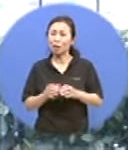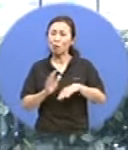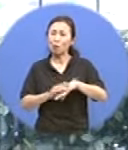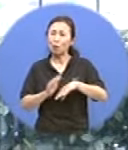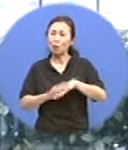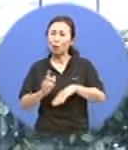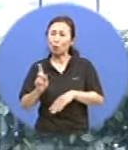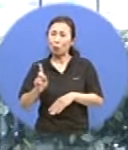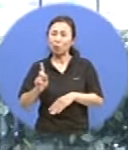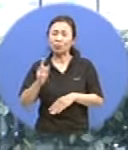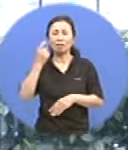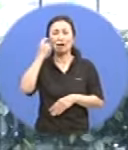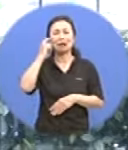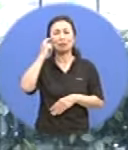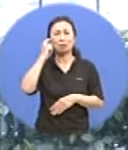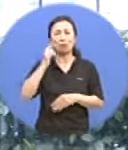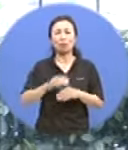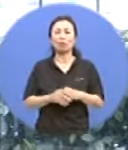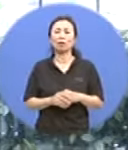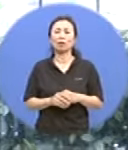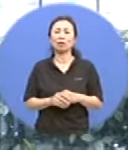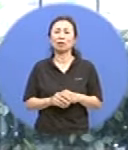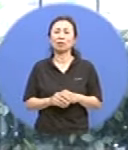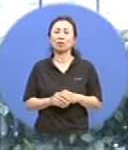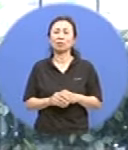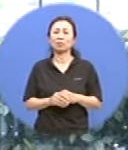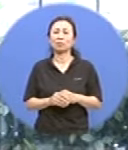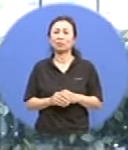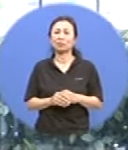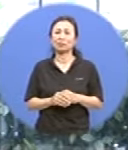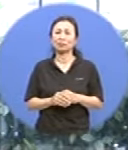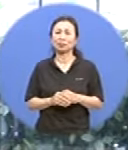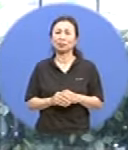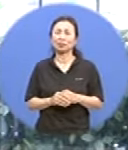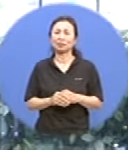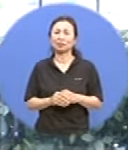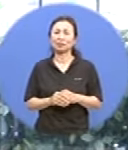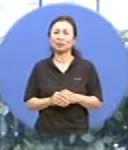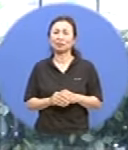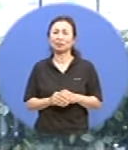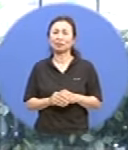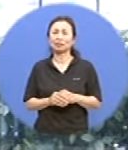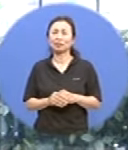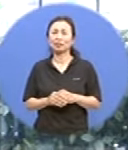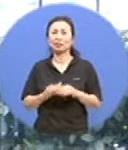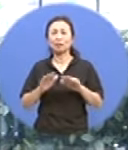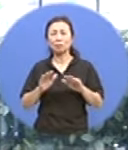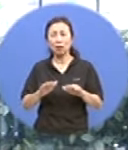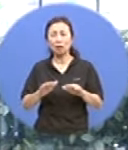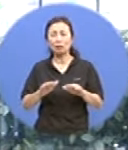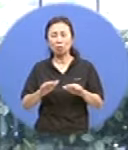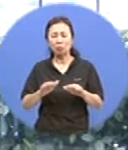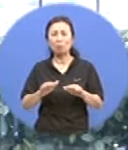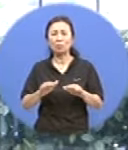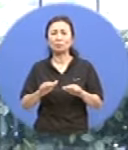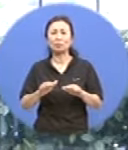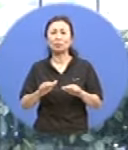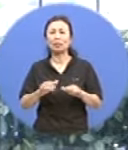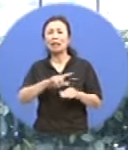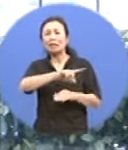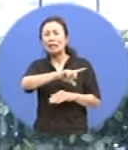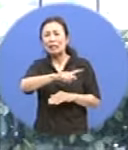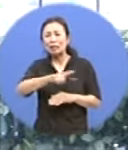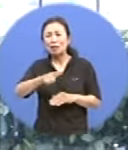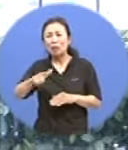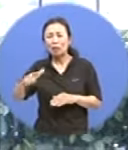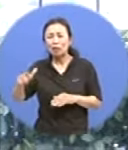というと、今なかなかその参入障壁が高くなってるんですよ。でそこでそれを補うために、ありとあらゆる